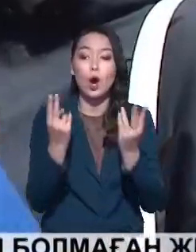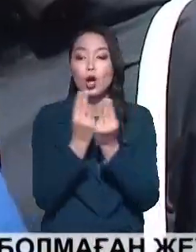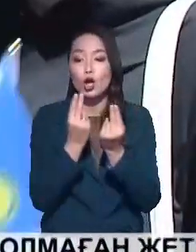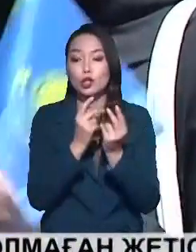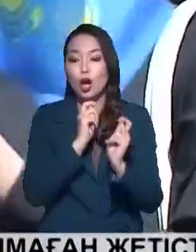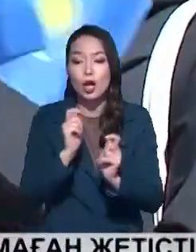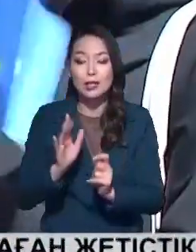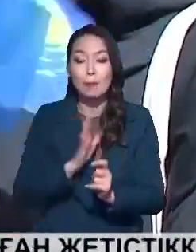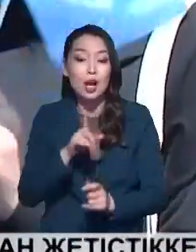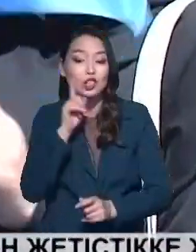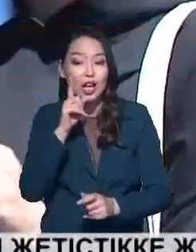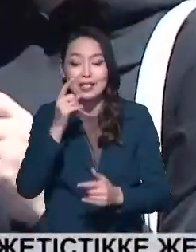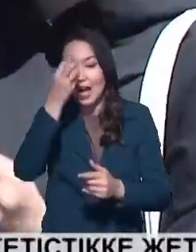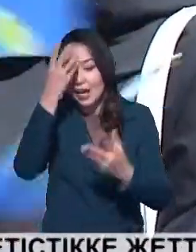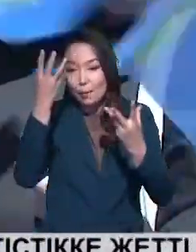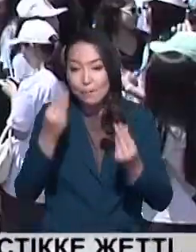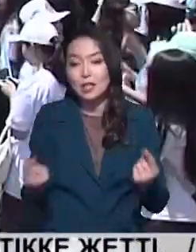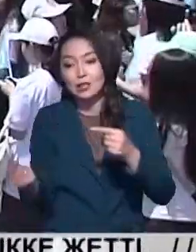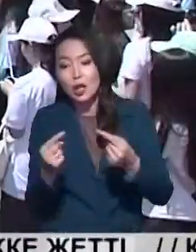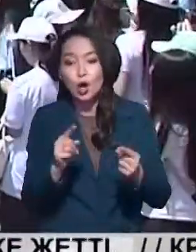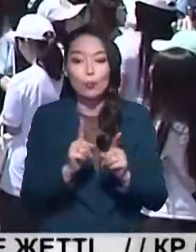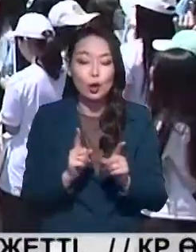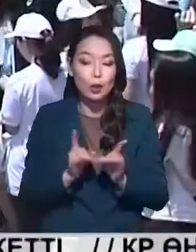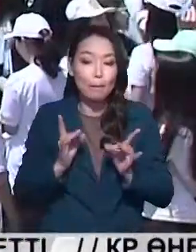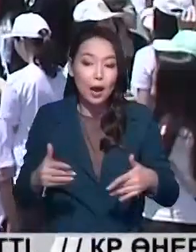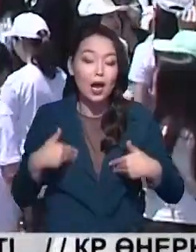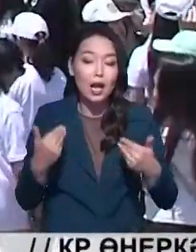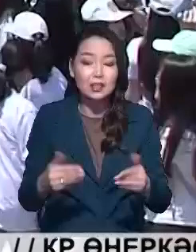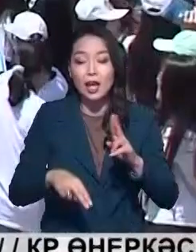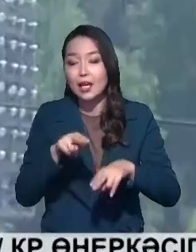ұласты. Жастар рәміздер күнімен бір-бірін құттықтап, керемет көңіл